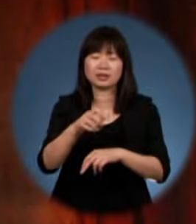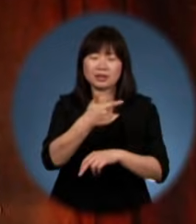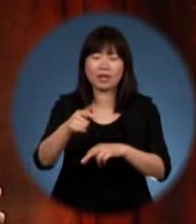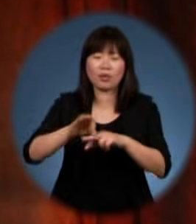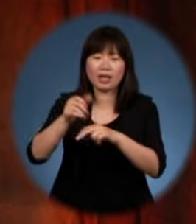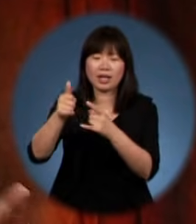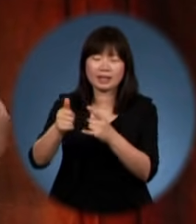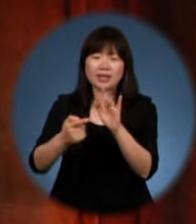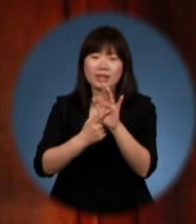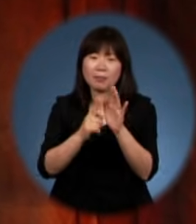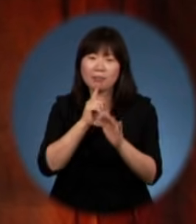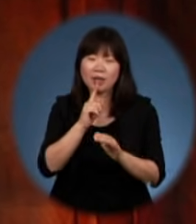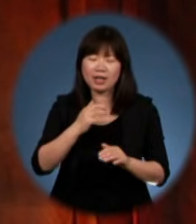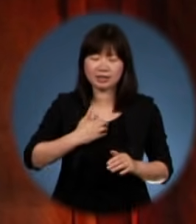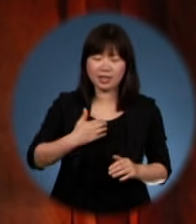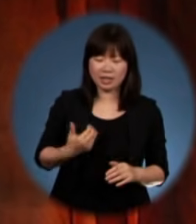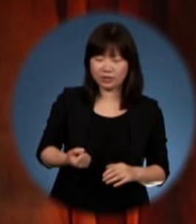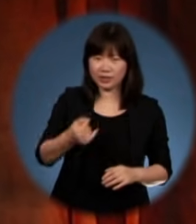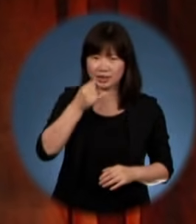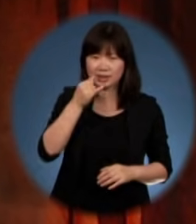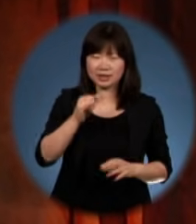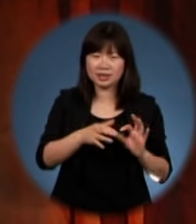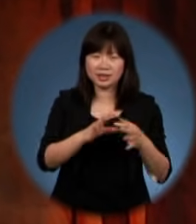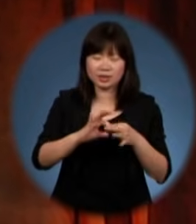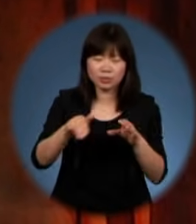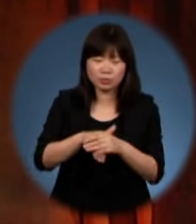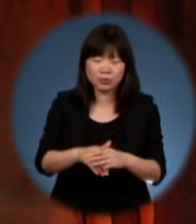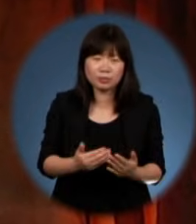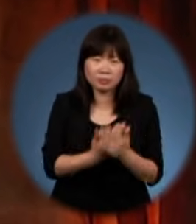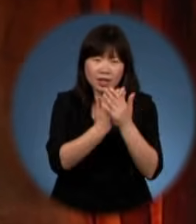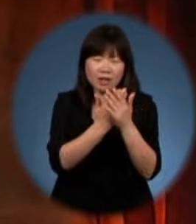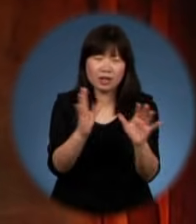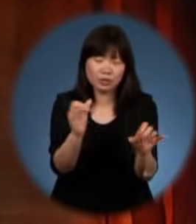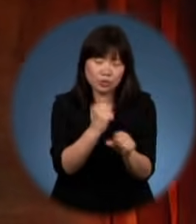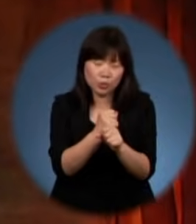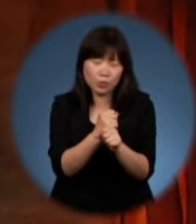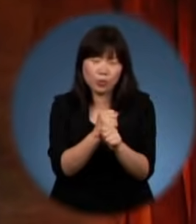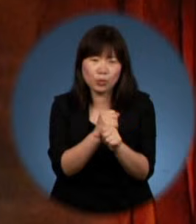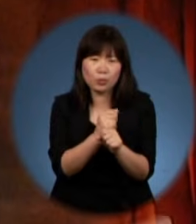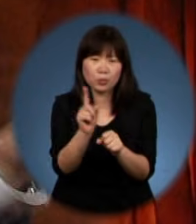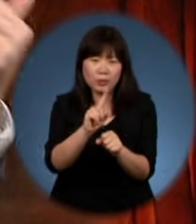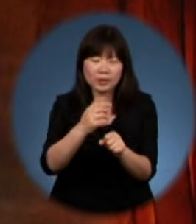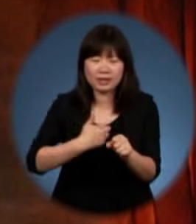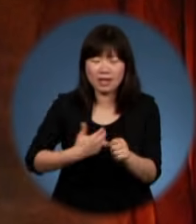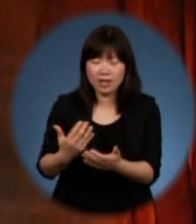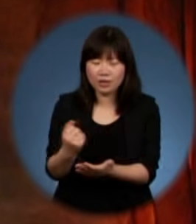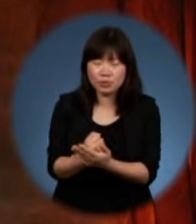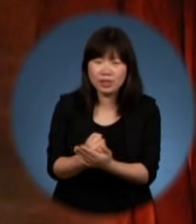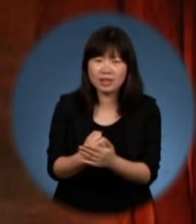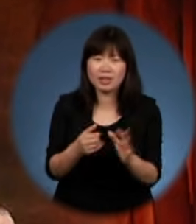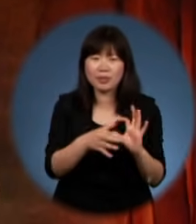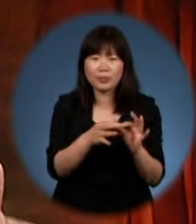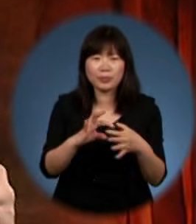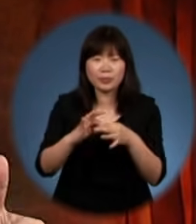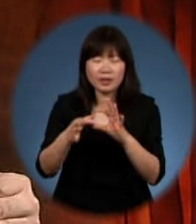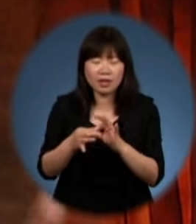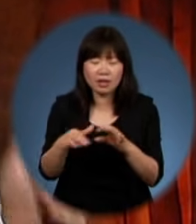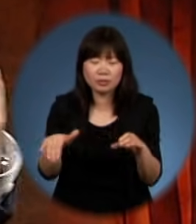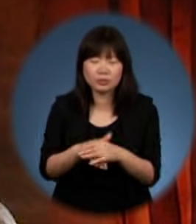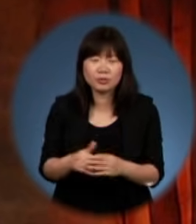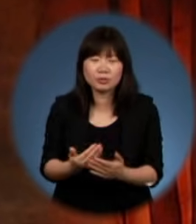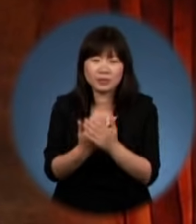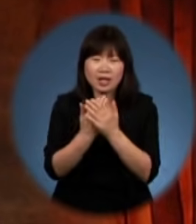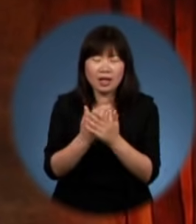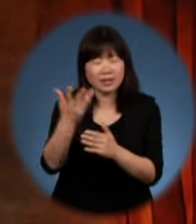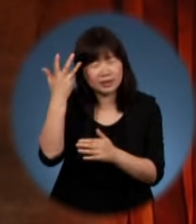이 사람은 요 자신이 가지고 있던 그리스 문명의 총체를 여 자기가 가지고 있던 그리스 문명